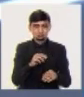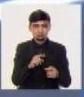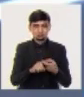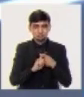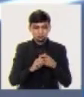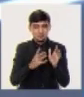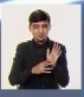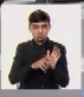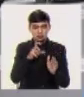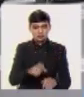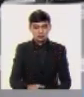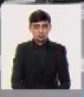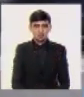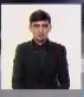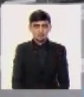90 человек.